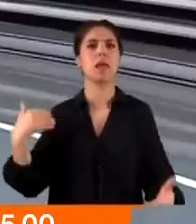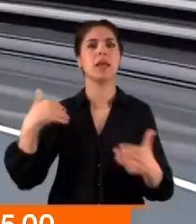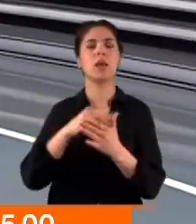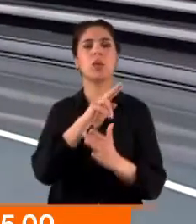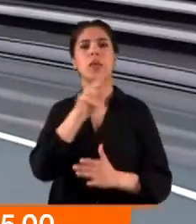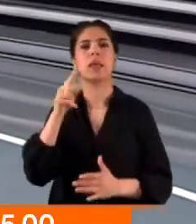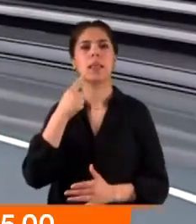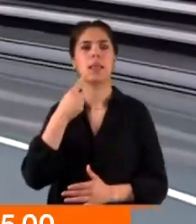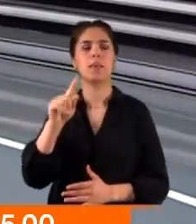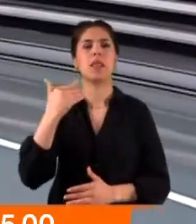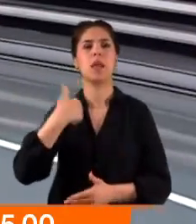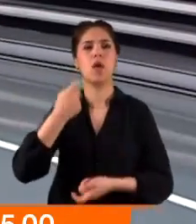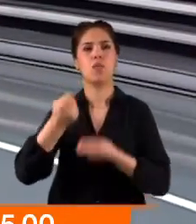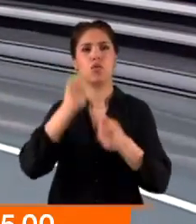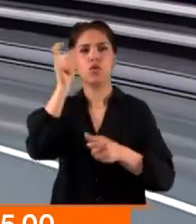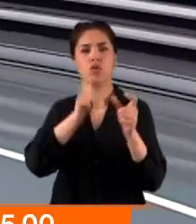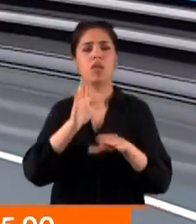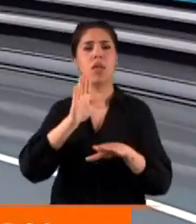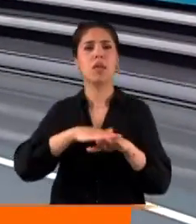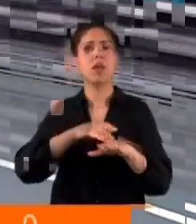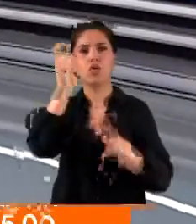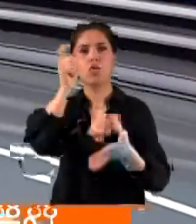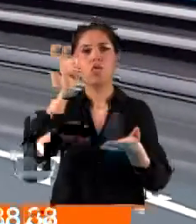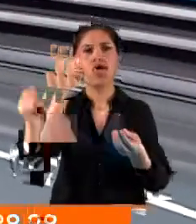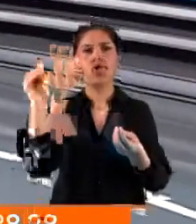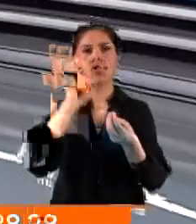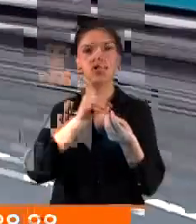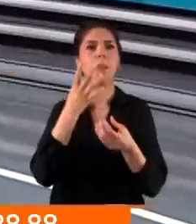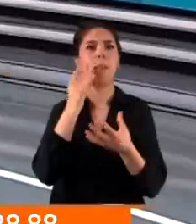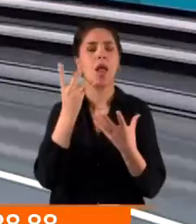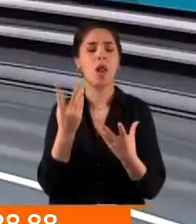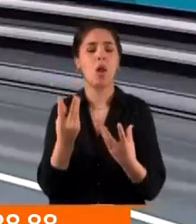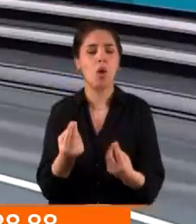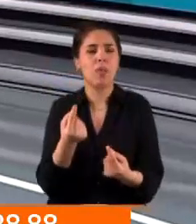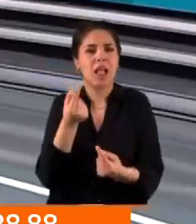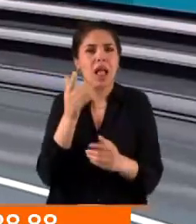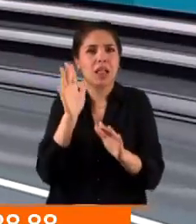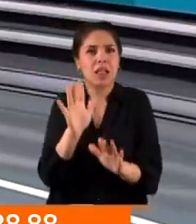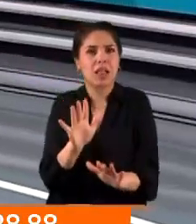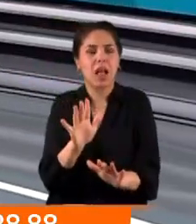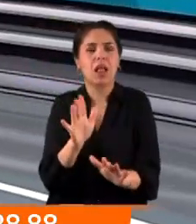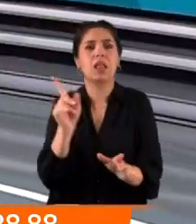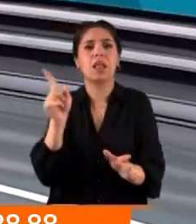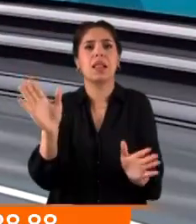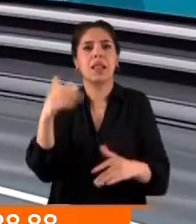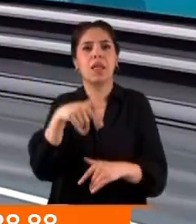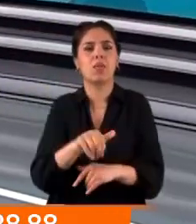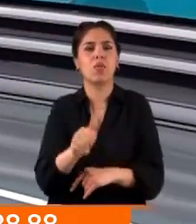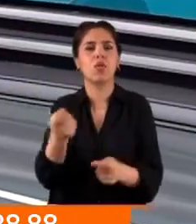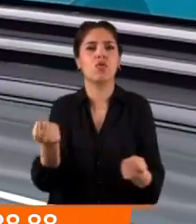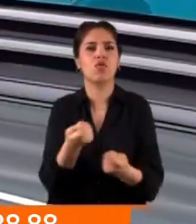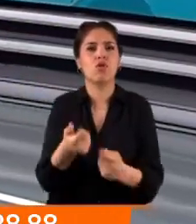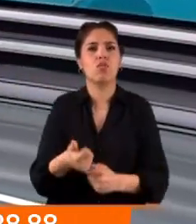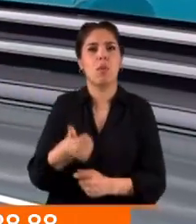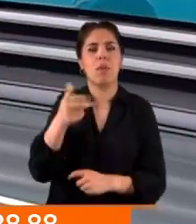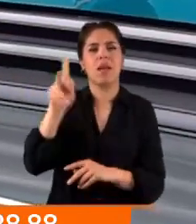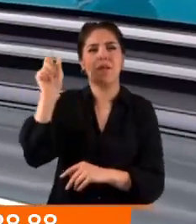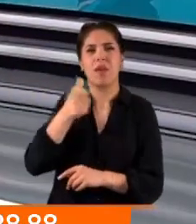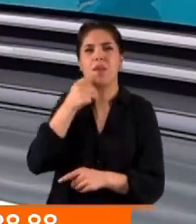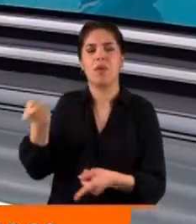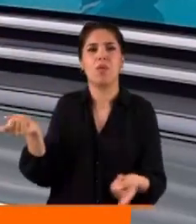Yaklaşık 700 bin kamu işçisine yapılacak maaş zammı belli olmasına çok az bir süre var. İşçi ve işveren sendikaları bugün Çalışma Bakanı Vedat Bilgin'le bir